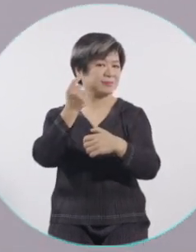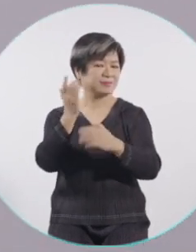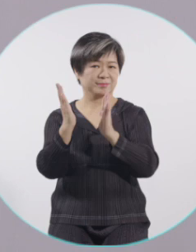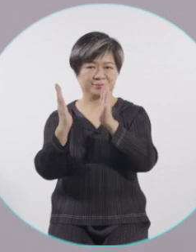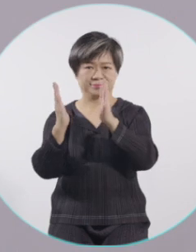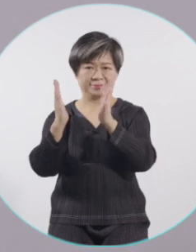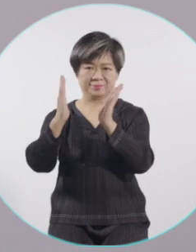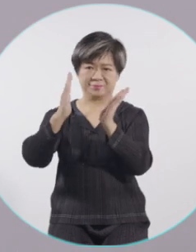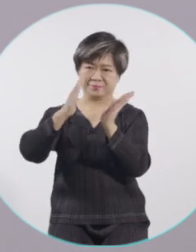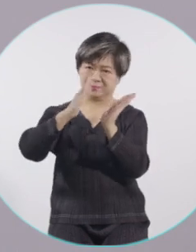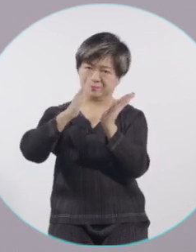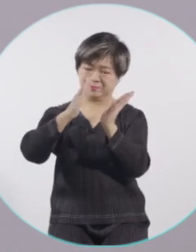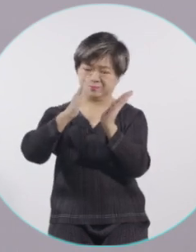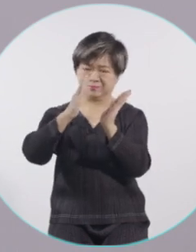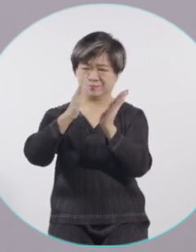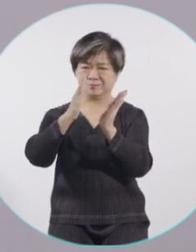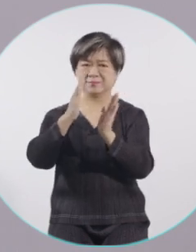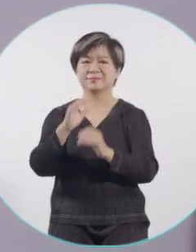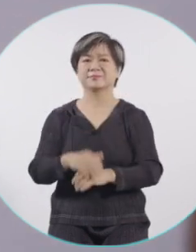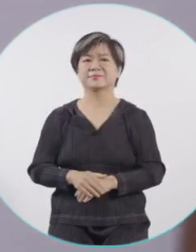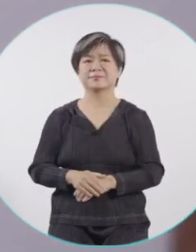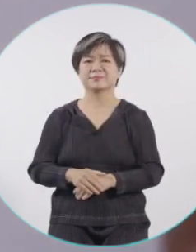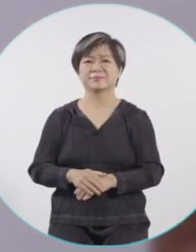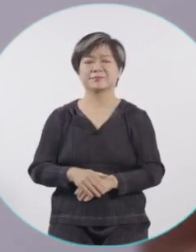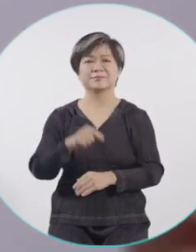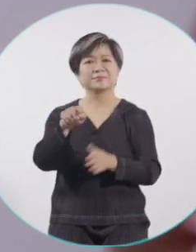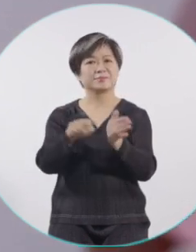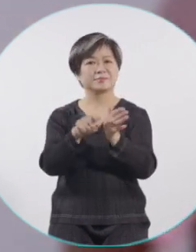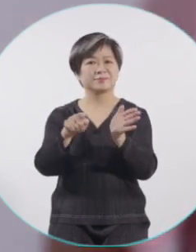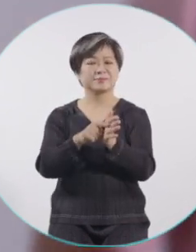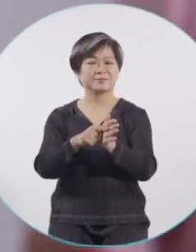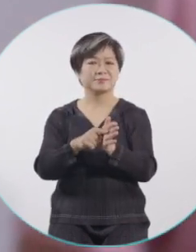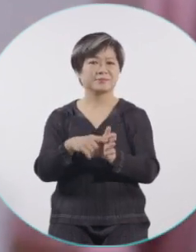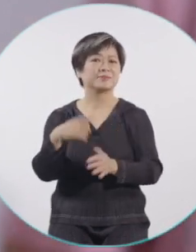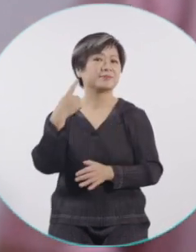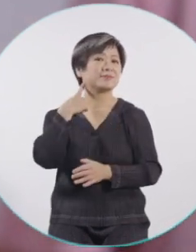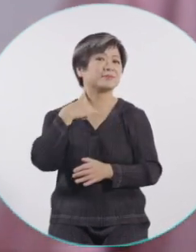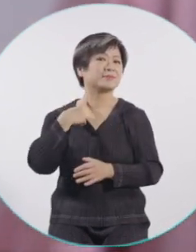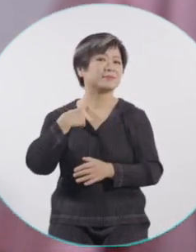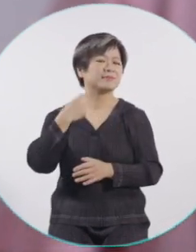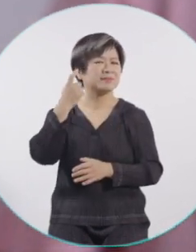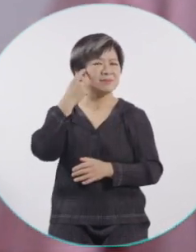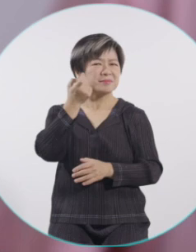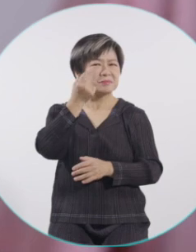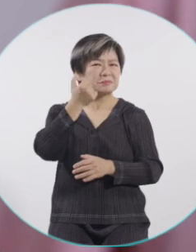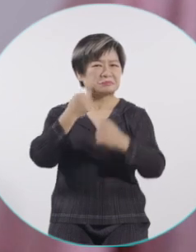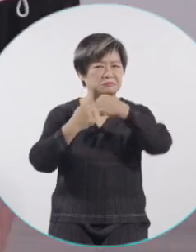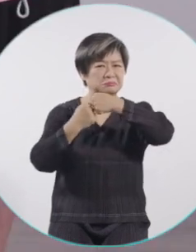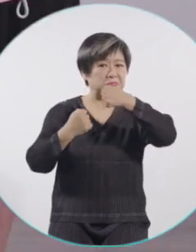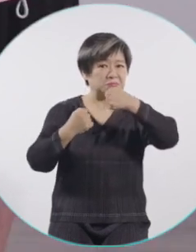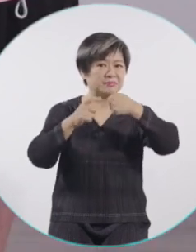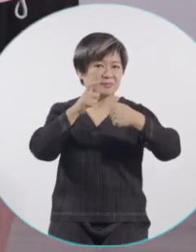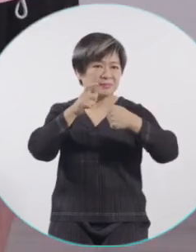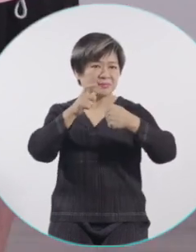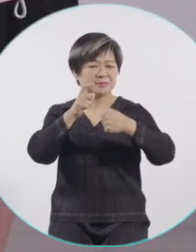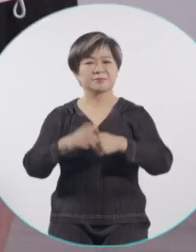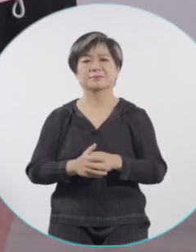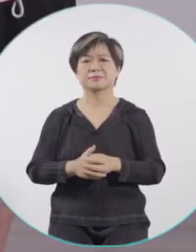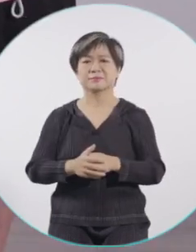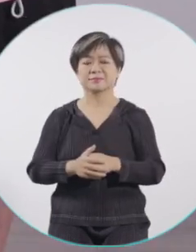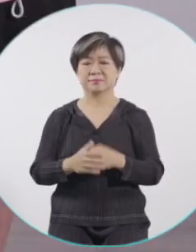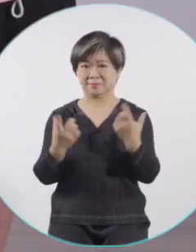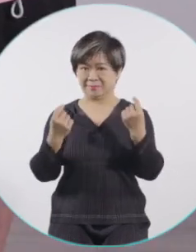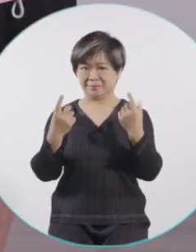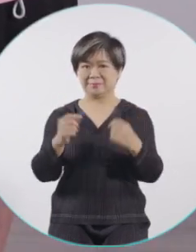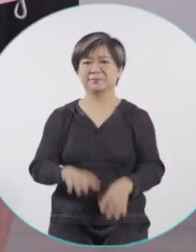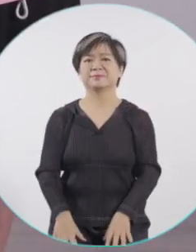左边做弯曲。好，这个时候呢，你的右边的脖子会稍微有点紧紧的哈。那我们一样从一数